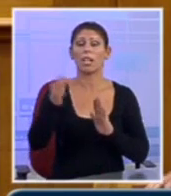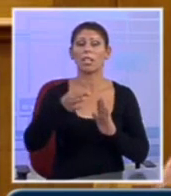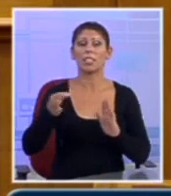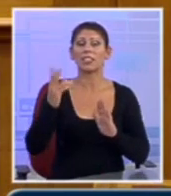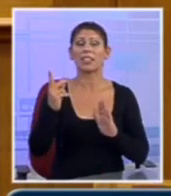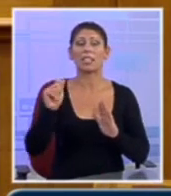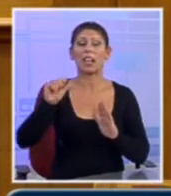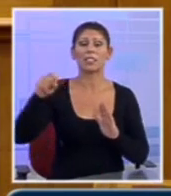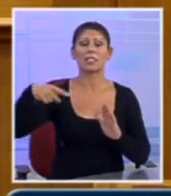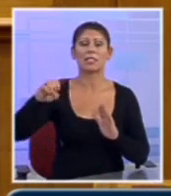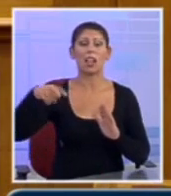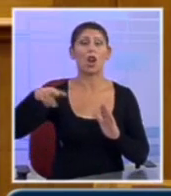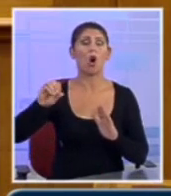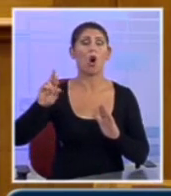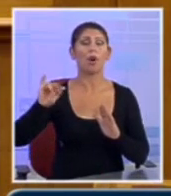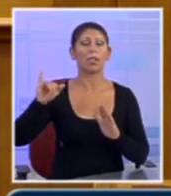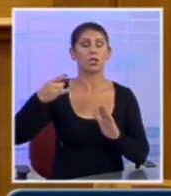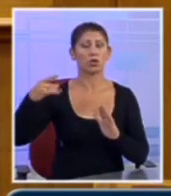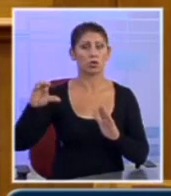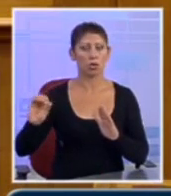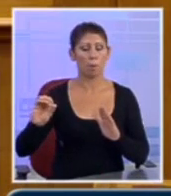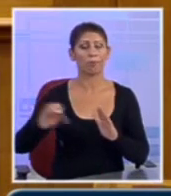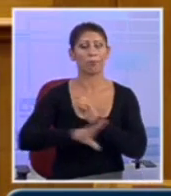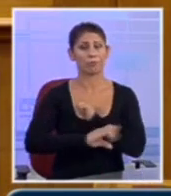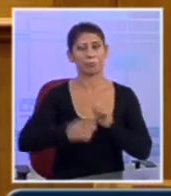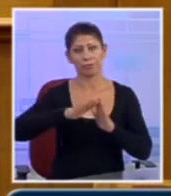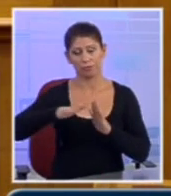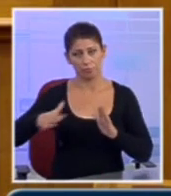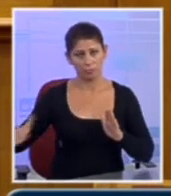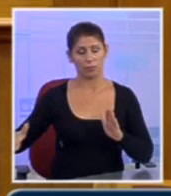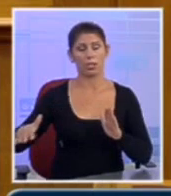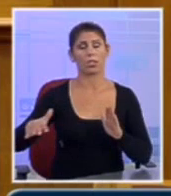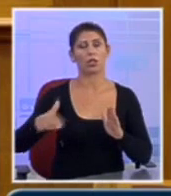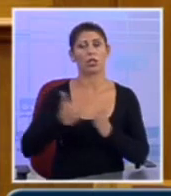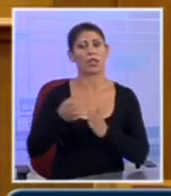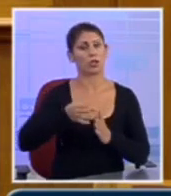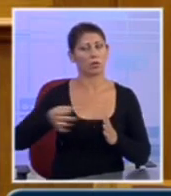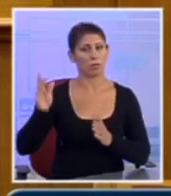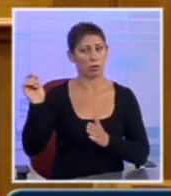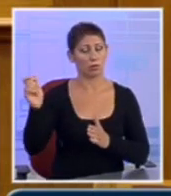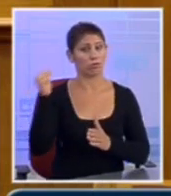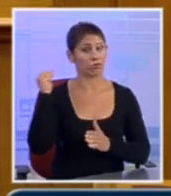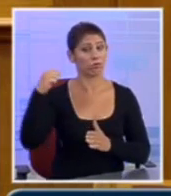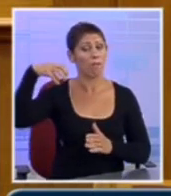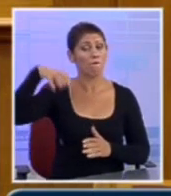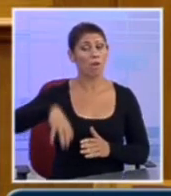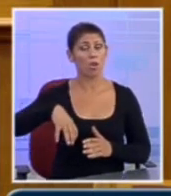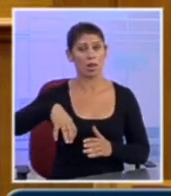την Πάθμο. Η αναβάθμιση της Γενικής Γραμματείας Αιγαίου και Νησιωτικής Πολιτικής, η δημιουργία ενός ισχυρού